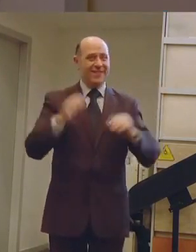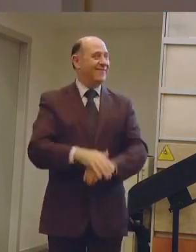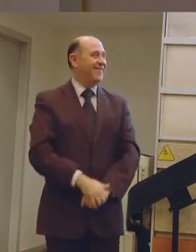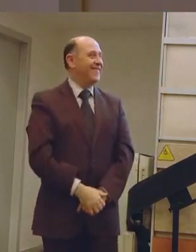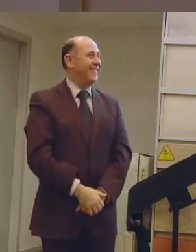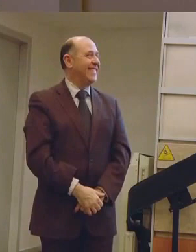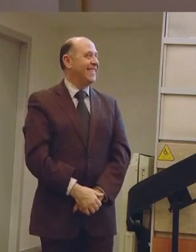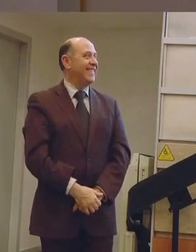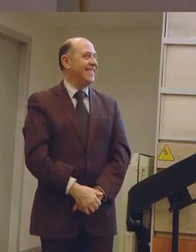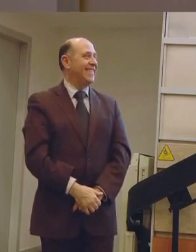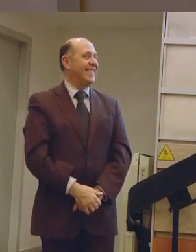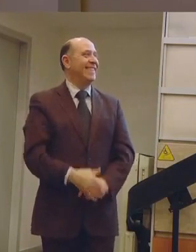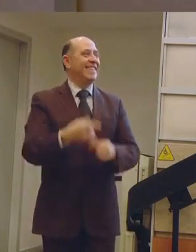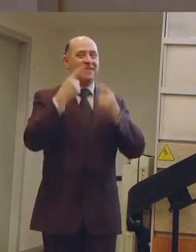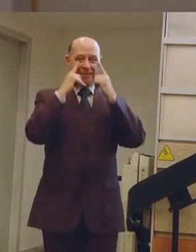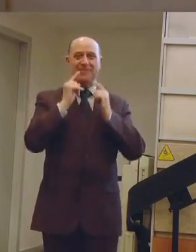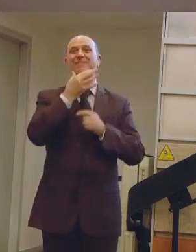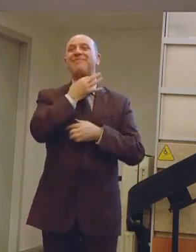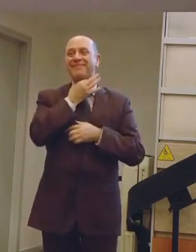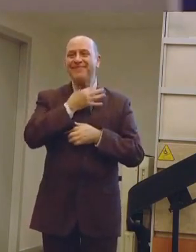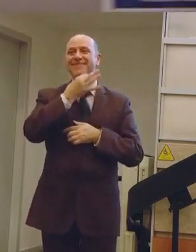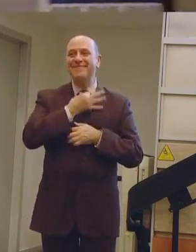abbiamo noi l'uno per l'altro